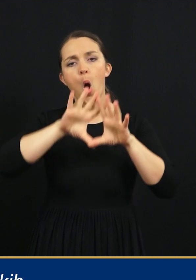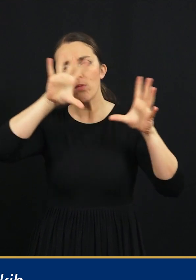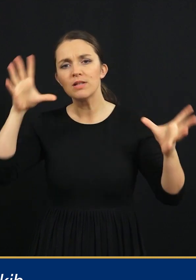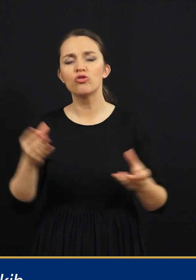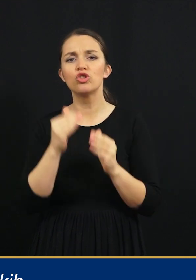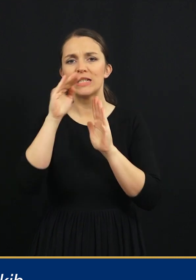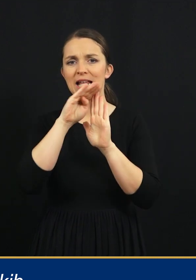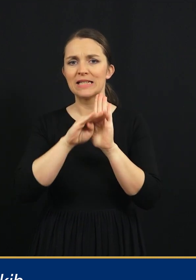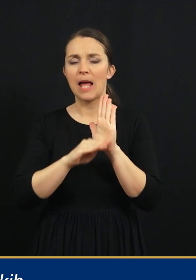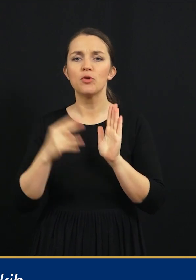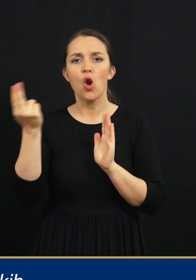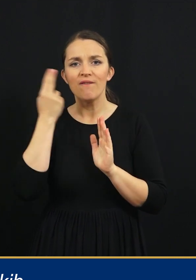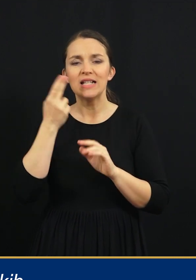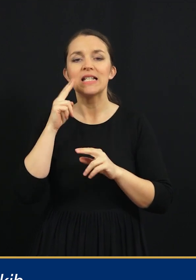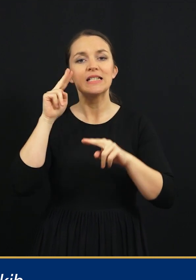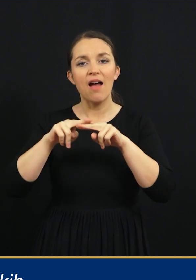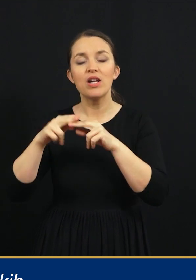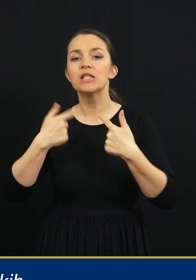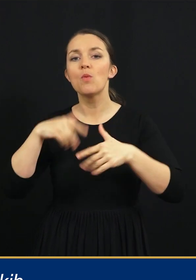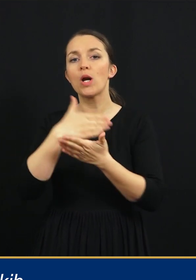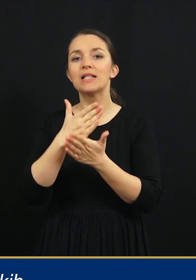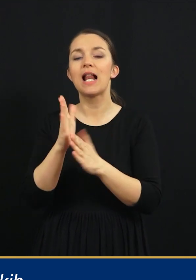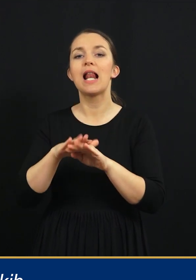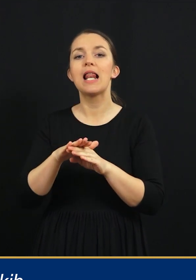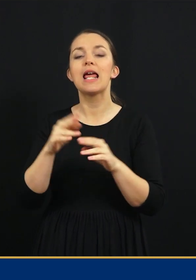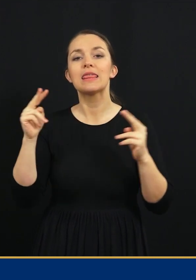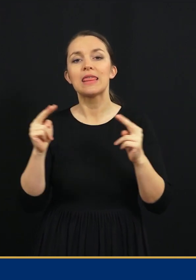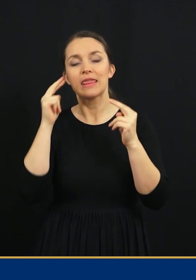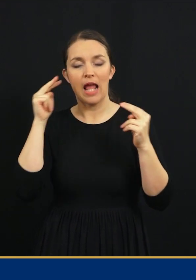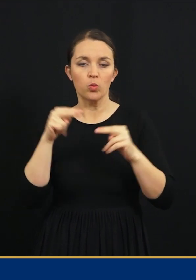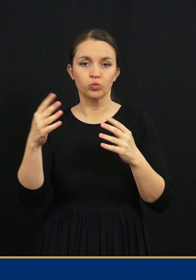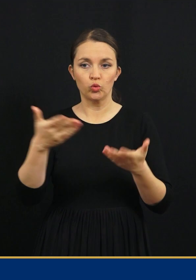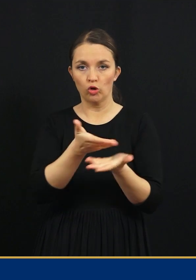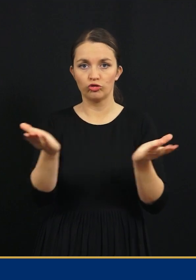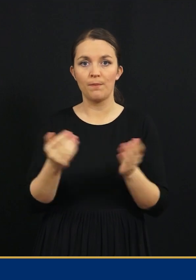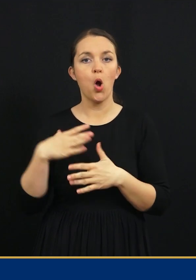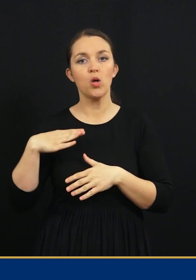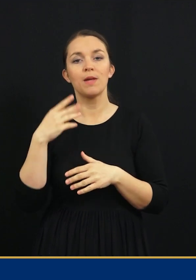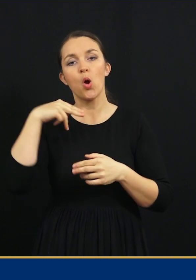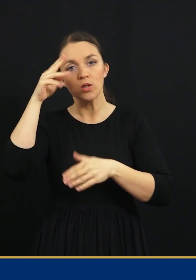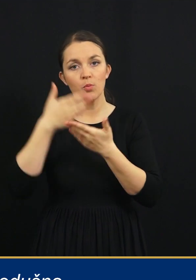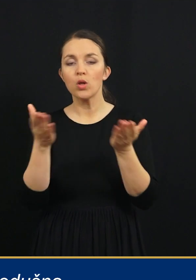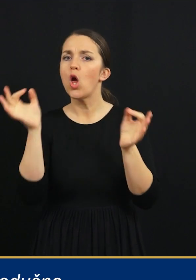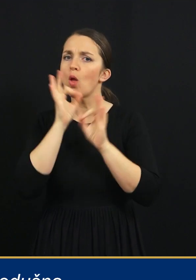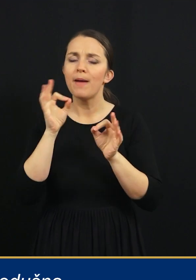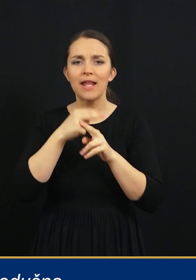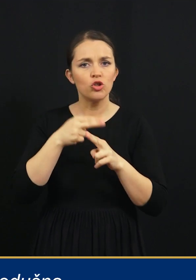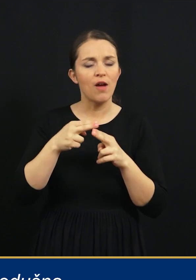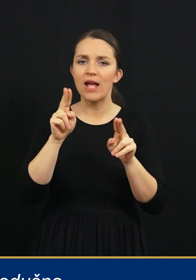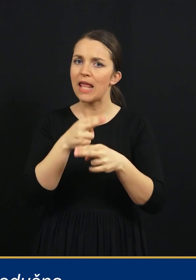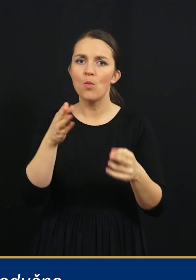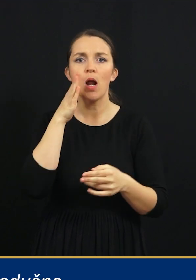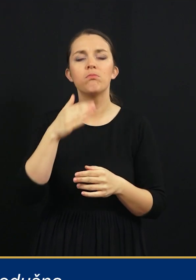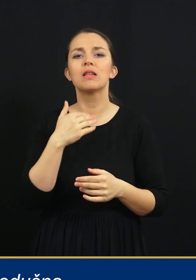Obsežnejši seznam slovenskih zavez smo razdelili navzočim. Gospe in gospodje, nobena država ne more